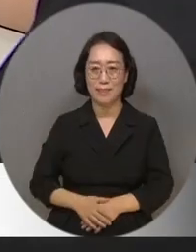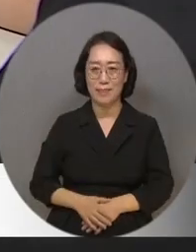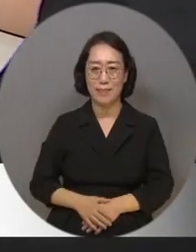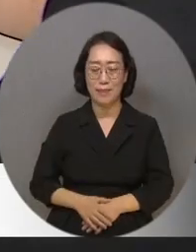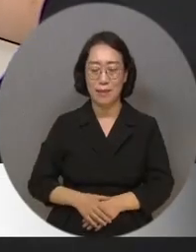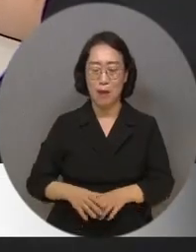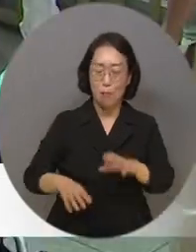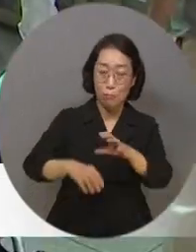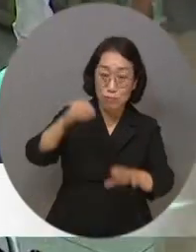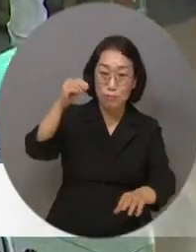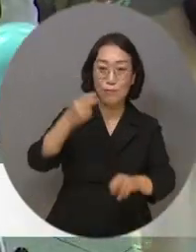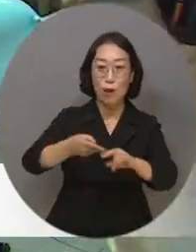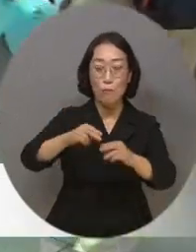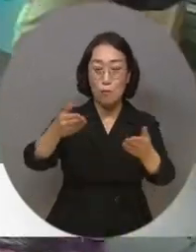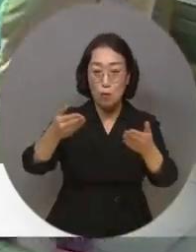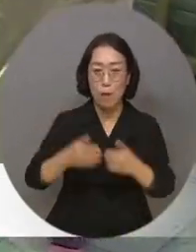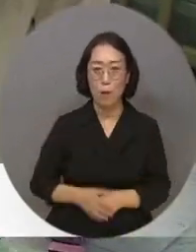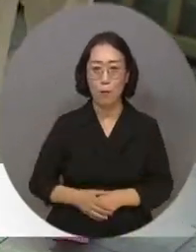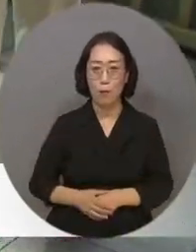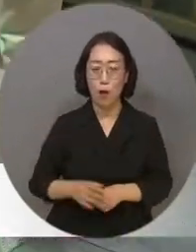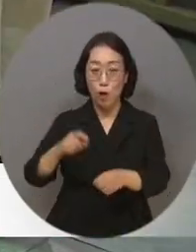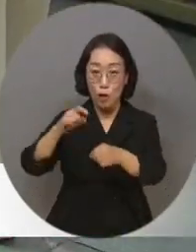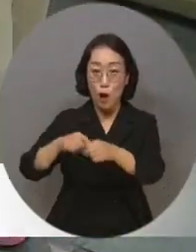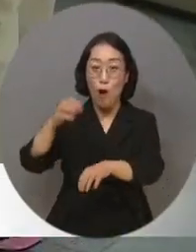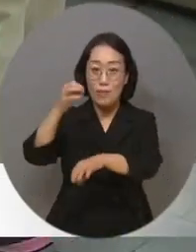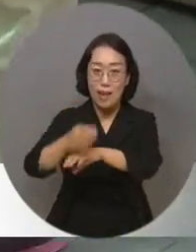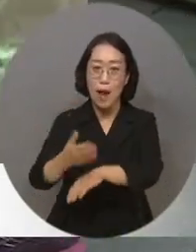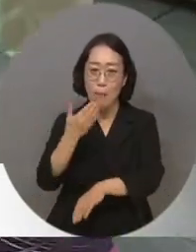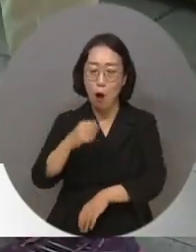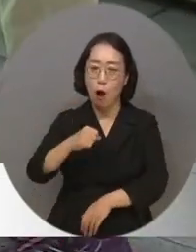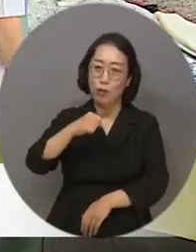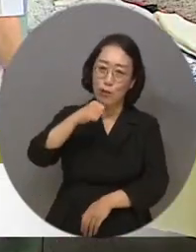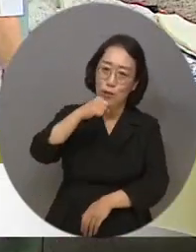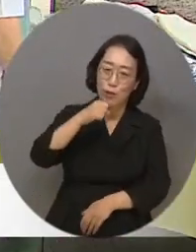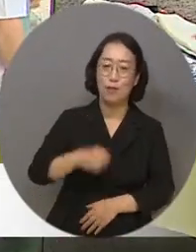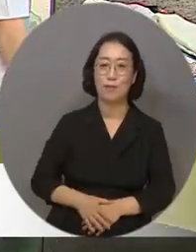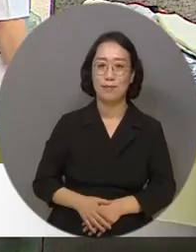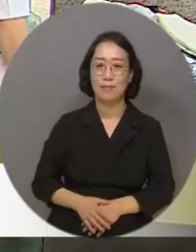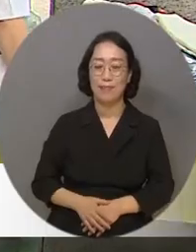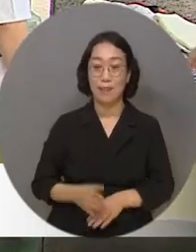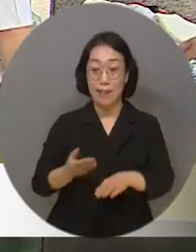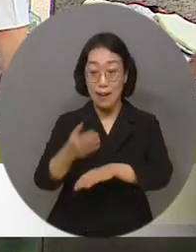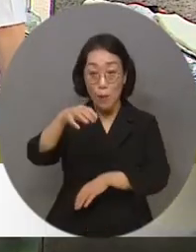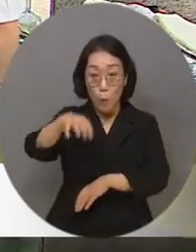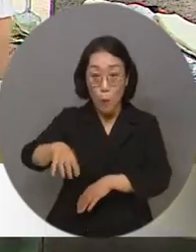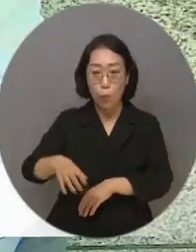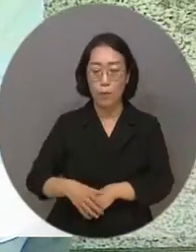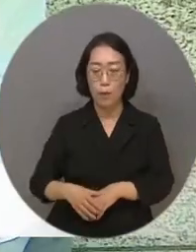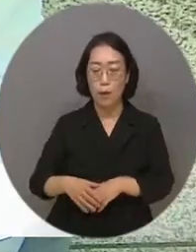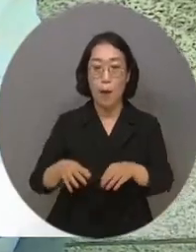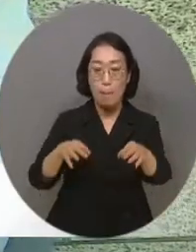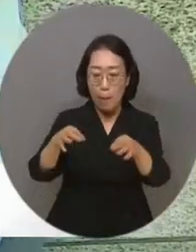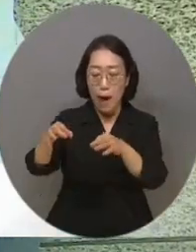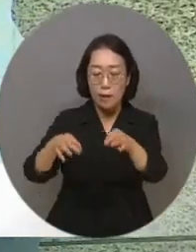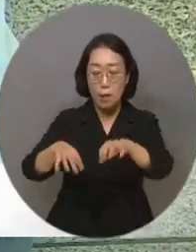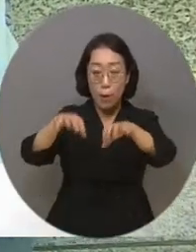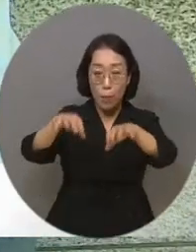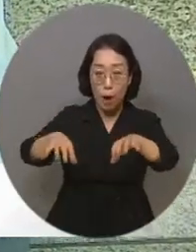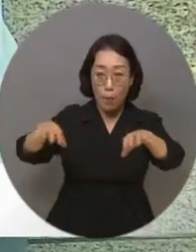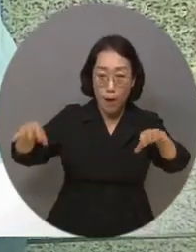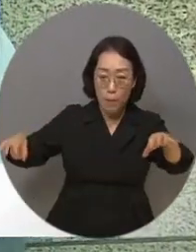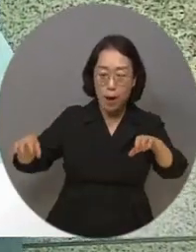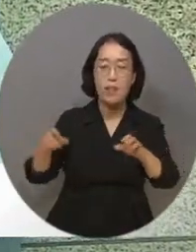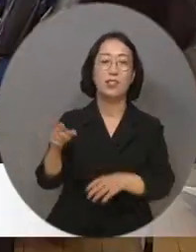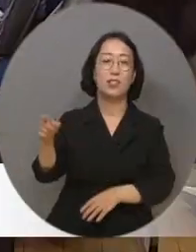뽑기로 선물도 받고 엽전으로는 가래떡도 사먹습니다 다른 한쪽에선 바자회가 한창입니다